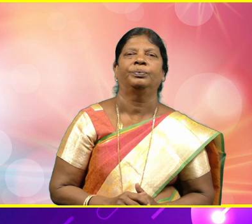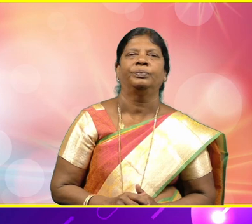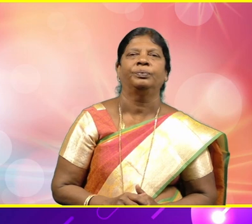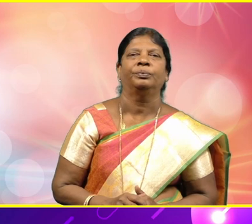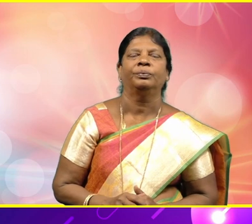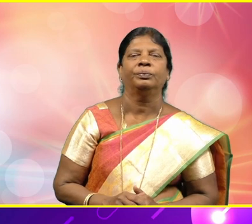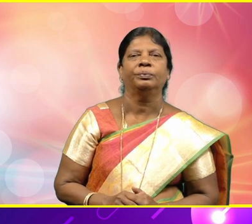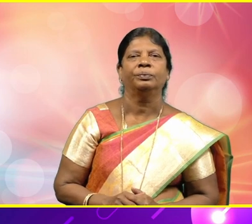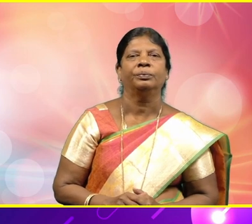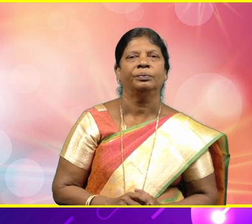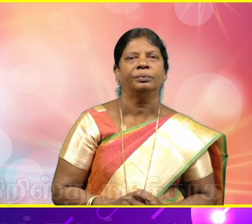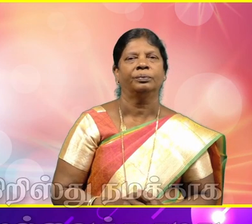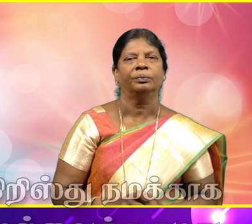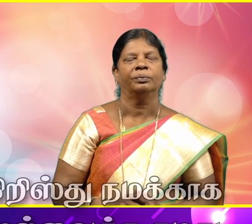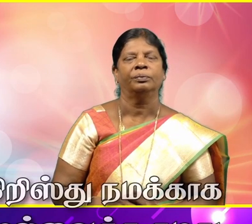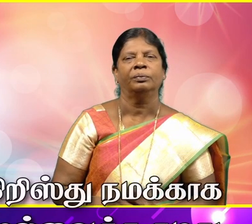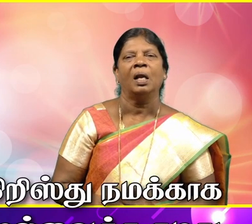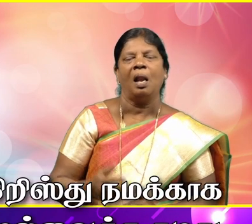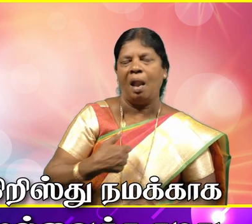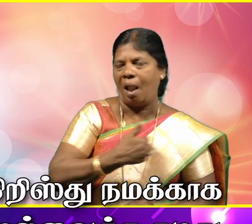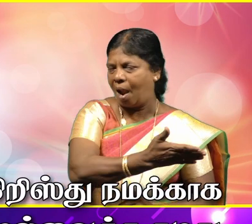நமக்கு சொல்லுகிறது, நாம்